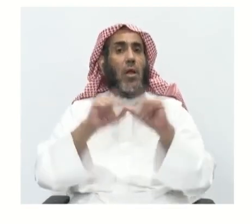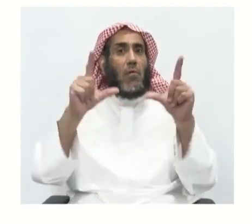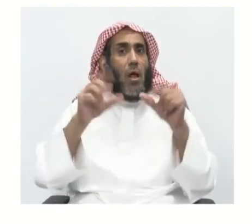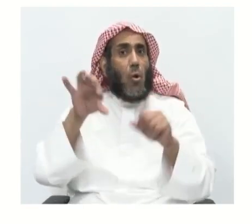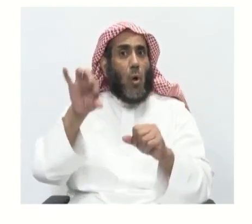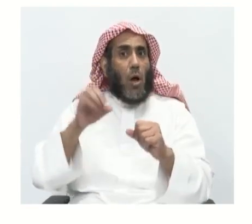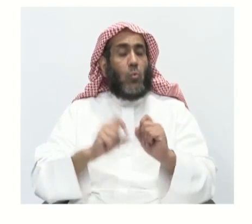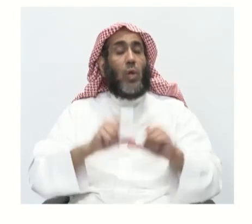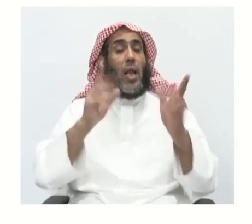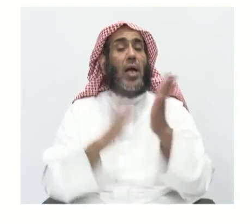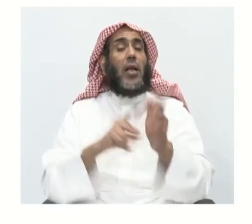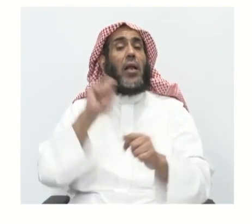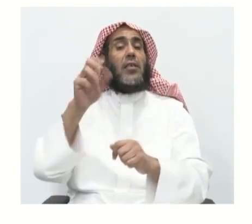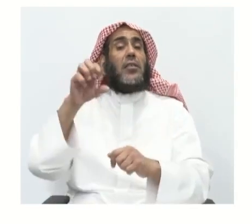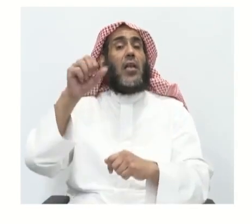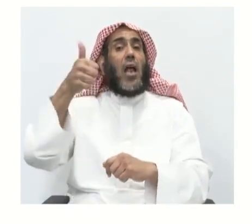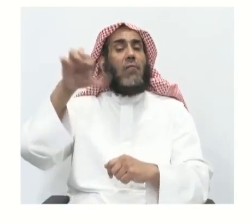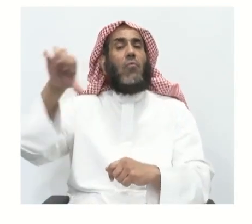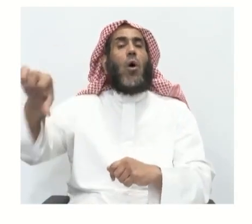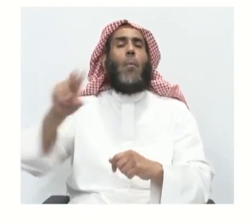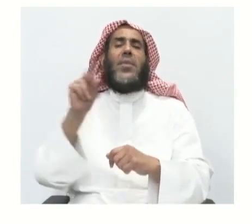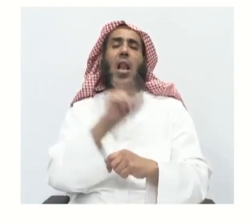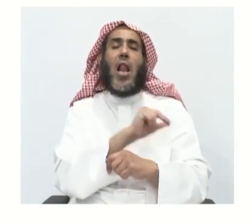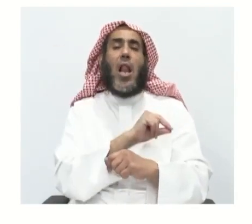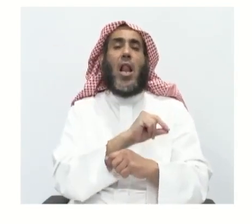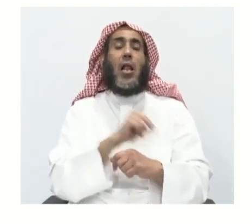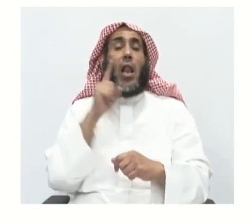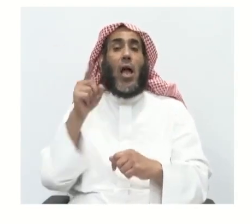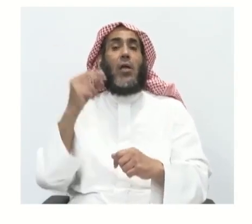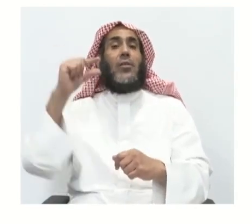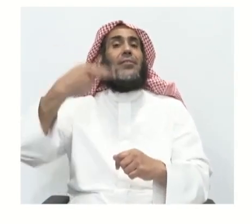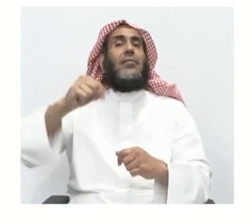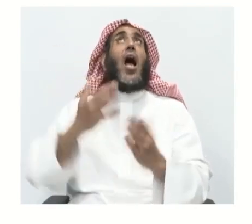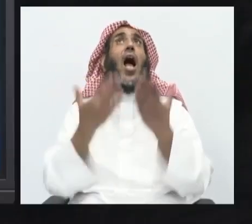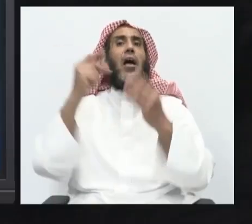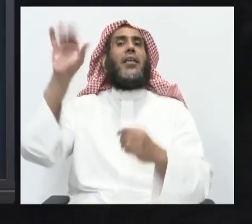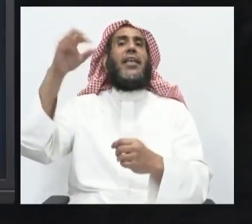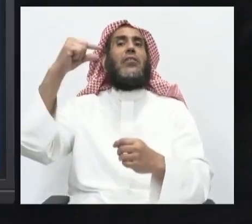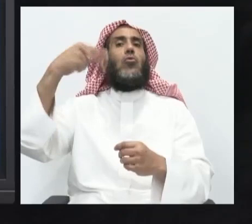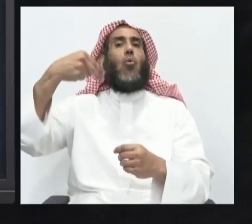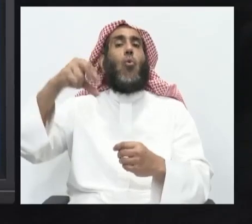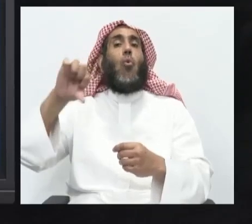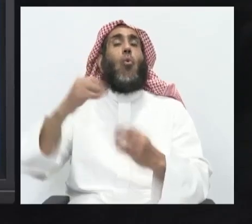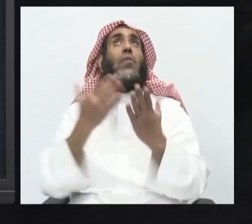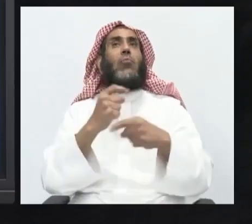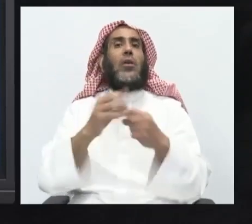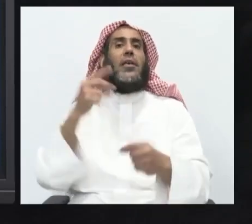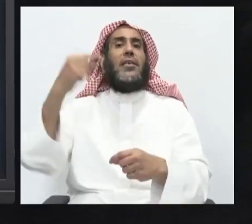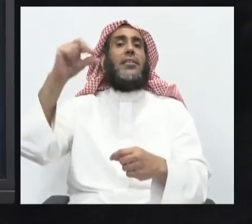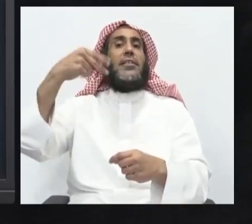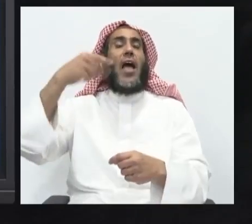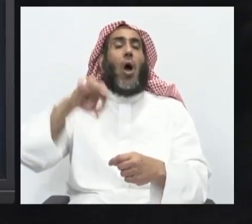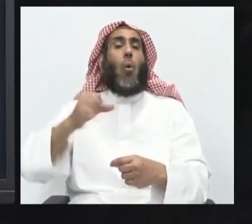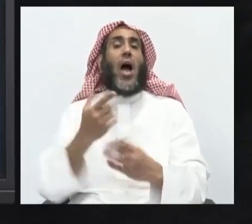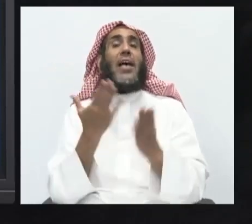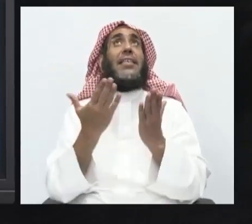الواو دل على ان اصل الالف فيه واو مثل لاحظ دعا يدعو مضارع دعوه